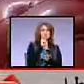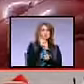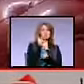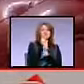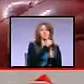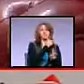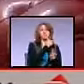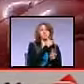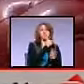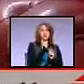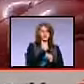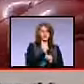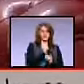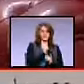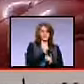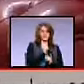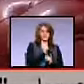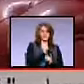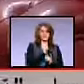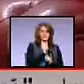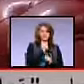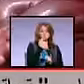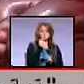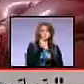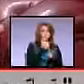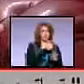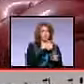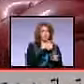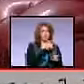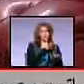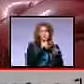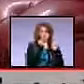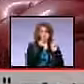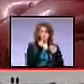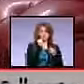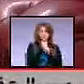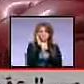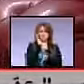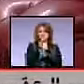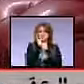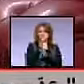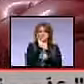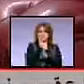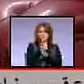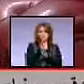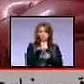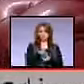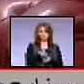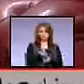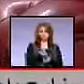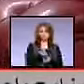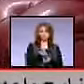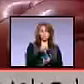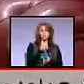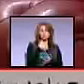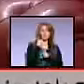جدا ليا في معهد السينما كانوا رافضين إن أنا أسيب الإخراج وأمثل، إيش كانوا شايفين بقى في الطالب ده إنه ممكن